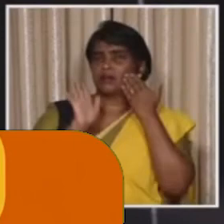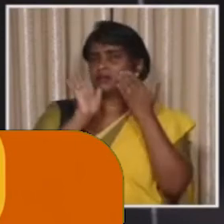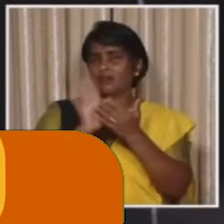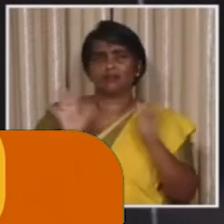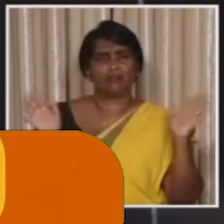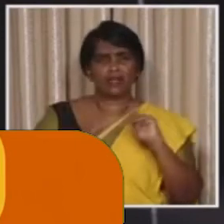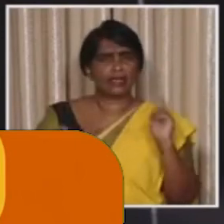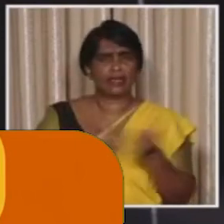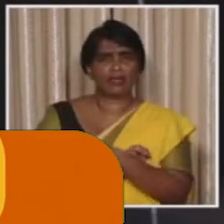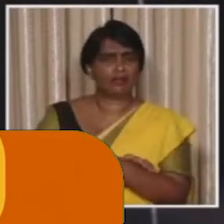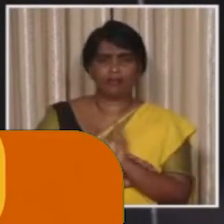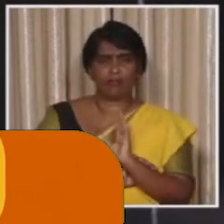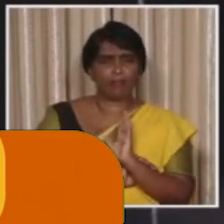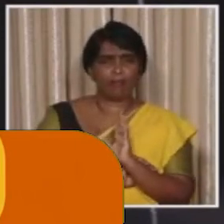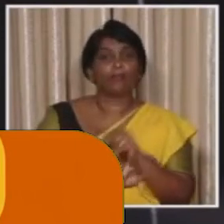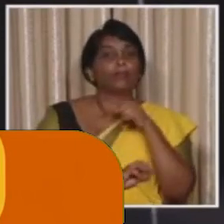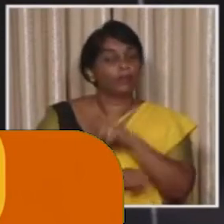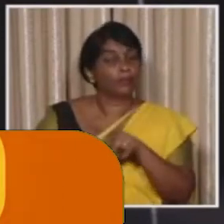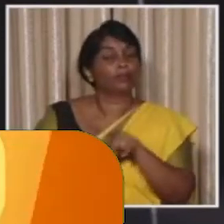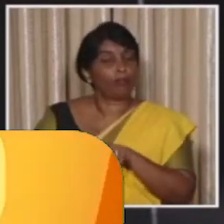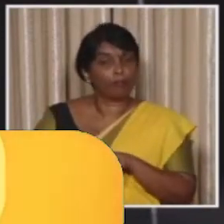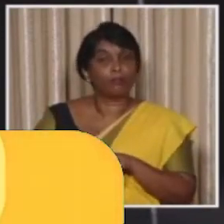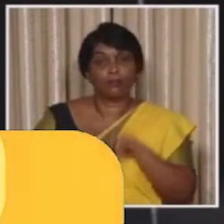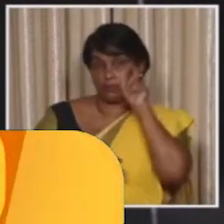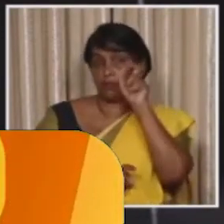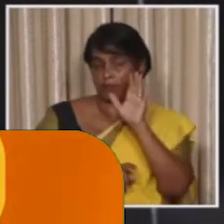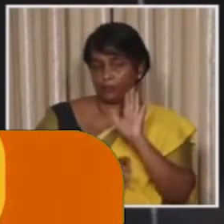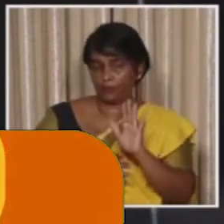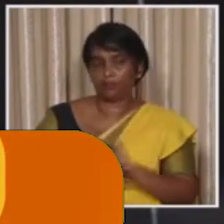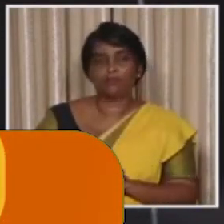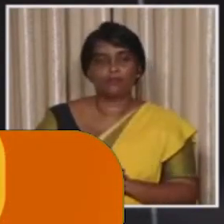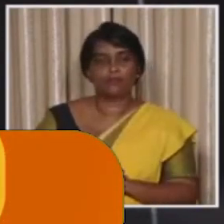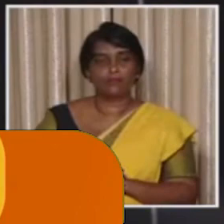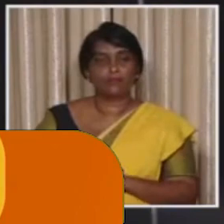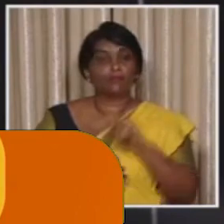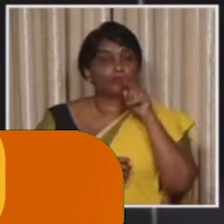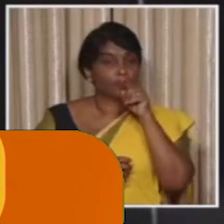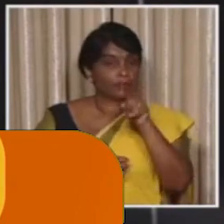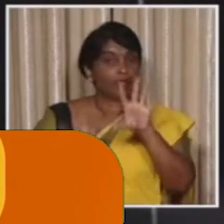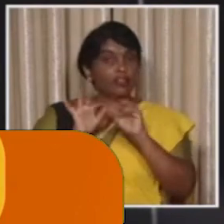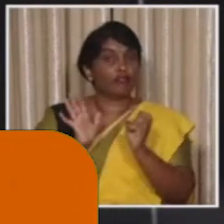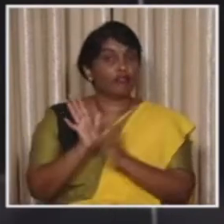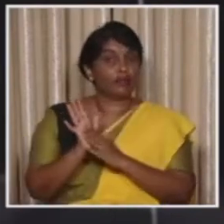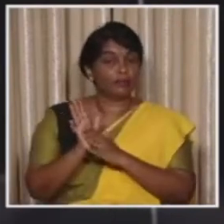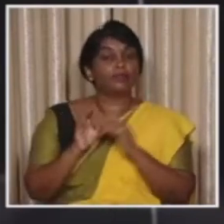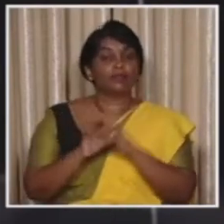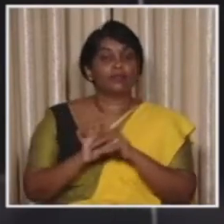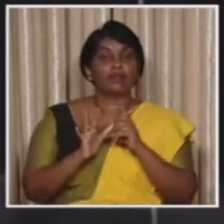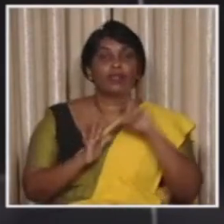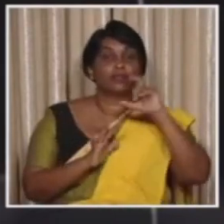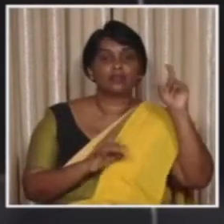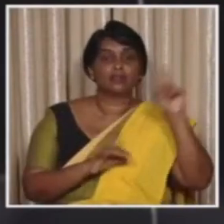ඕනේ නැහැ ක්‍රිකට් වලින්. ඒ නිසා අපි ඒව ගැන සලකා බලන්න ඕන. දැන් තමුන්නාසේ තේරීම් කමිටුව පත් කරපු ගමන් ICC